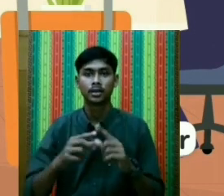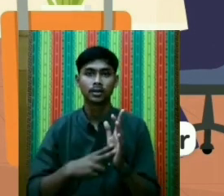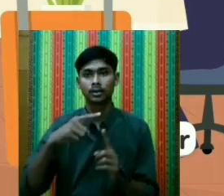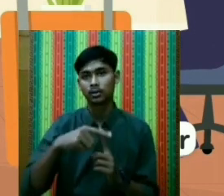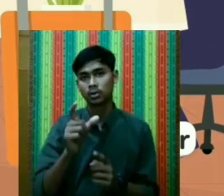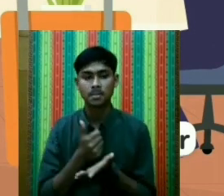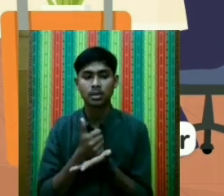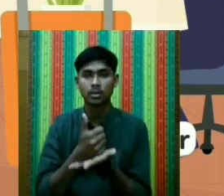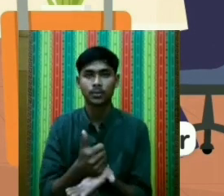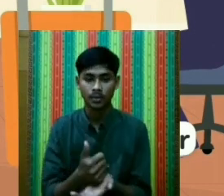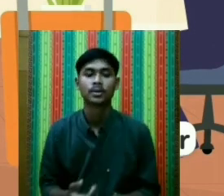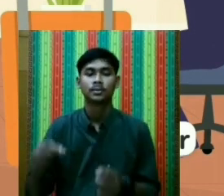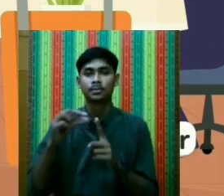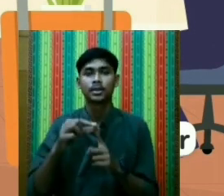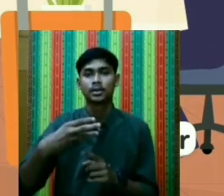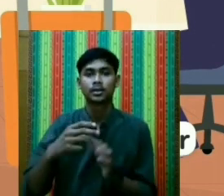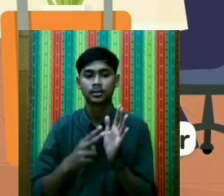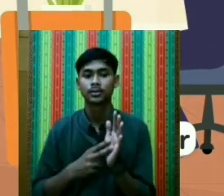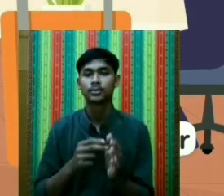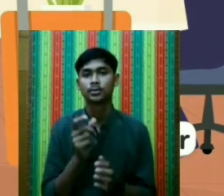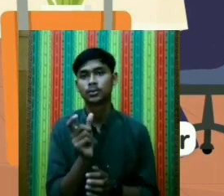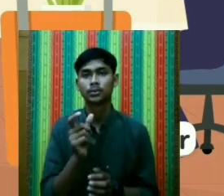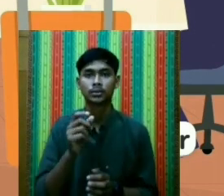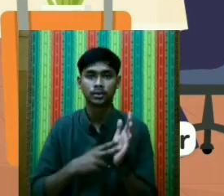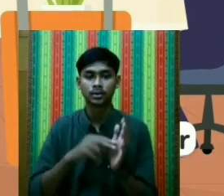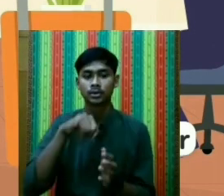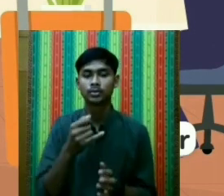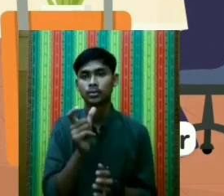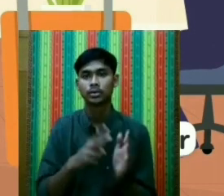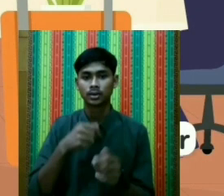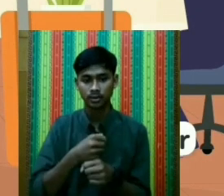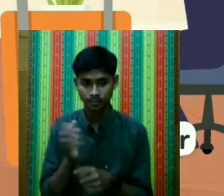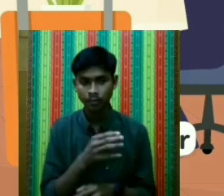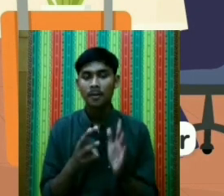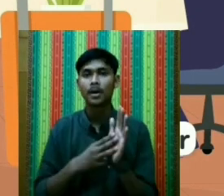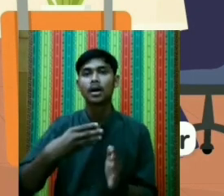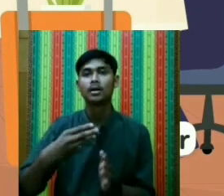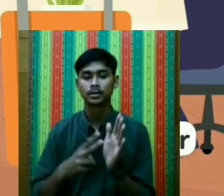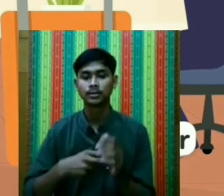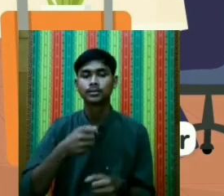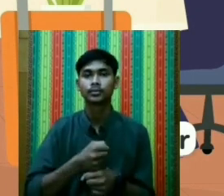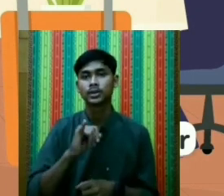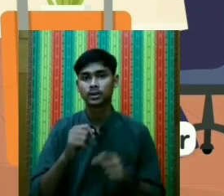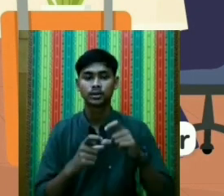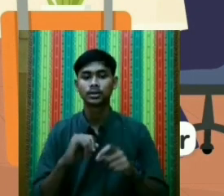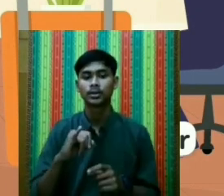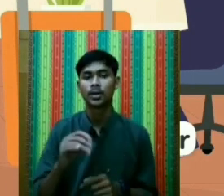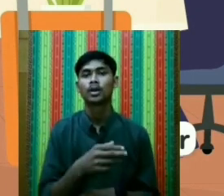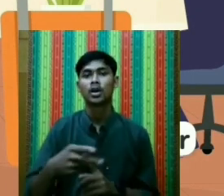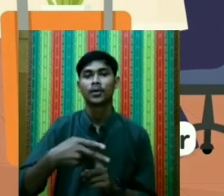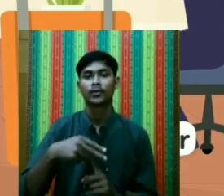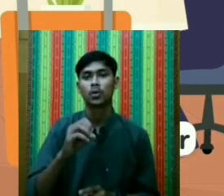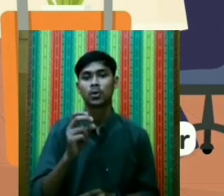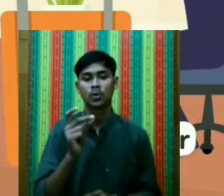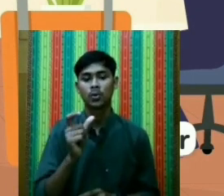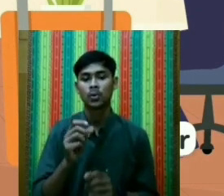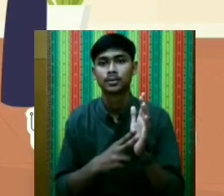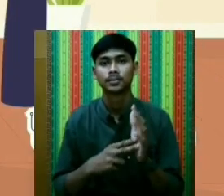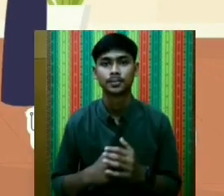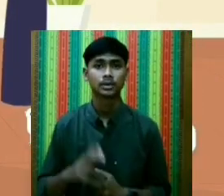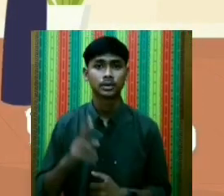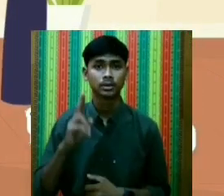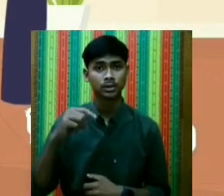menolong kawan untuk mengisi data diri permohonan pengambilan produk sesudah itu